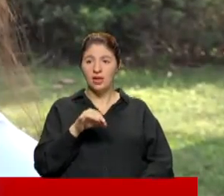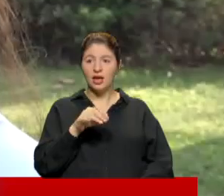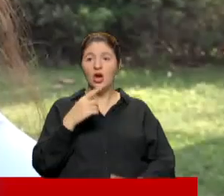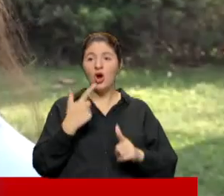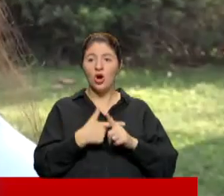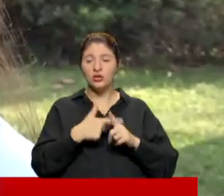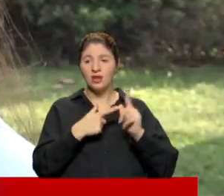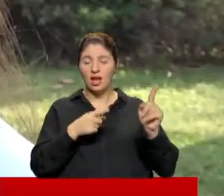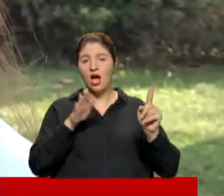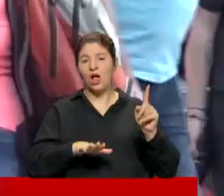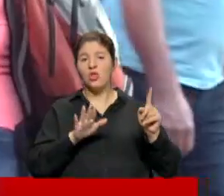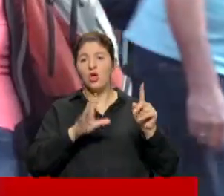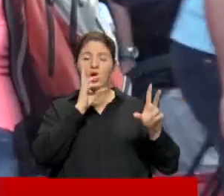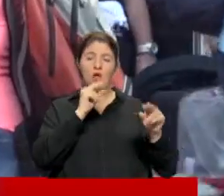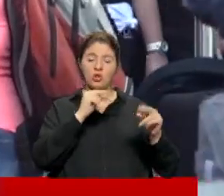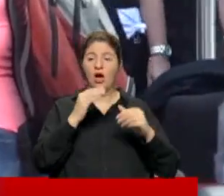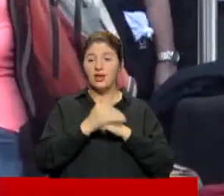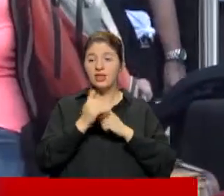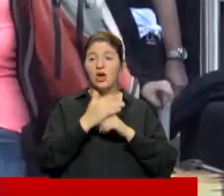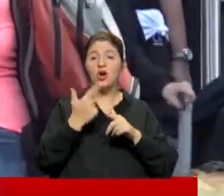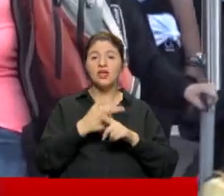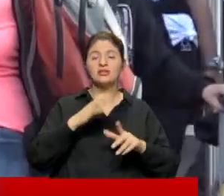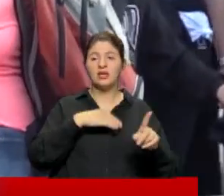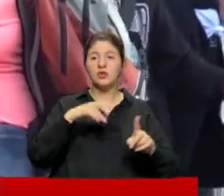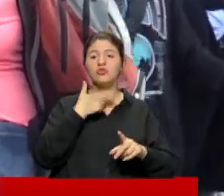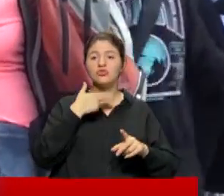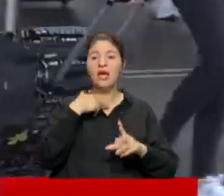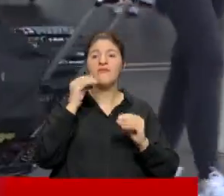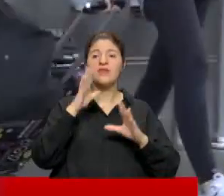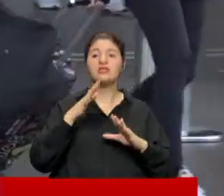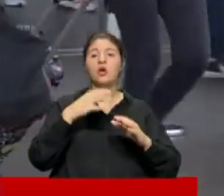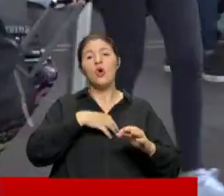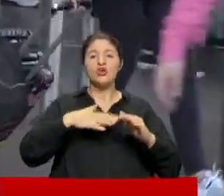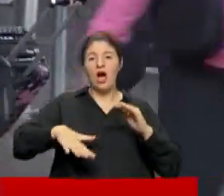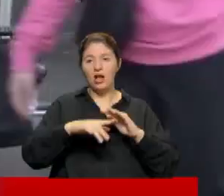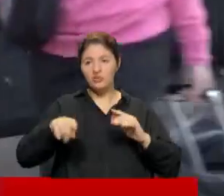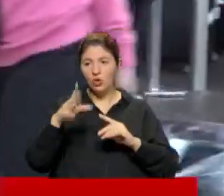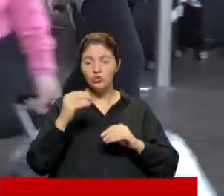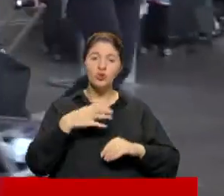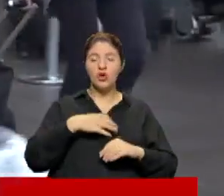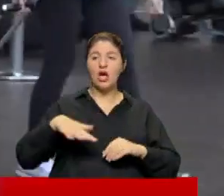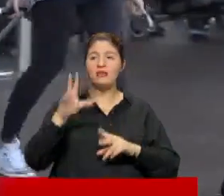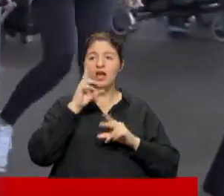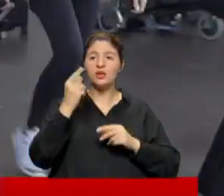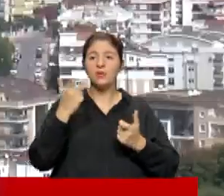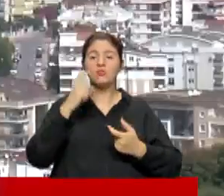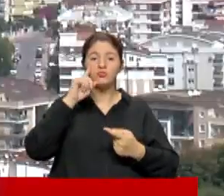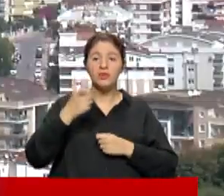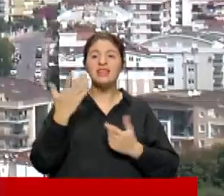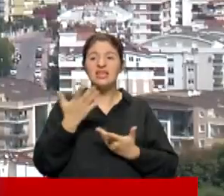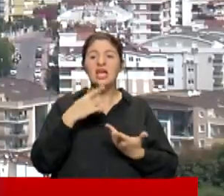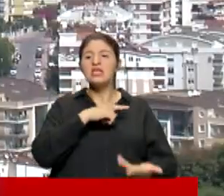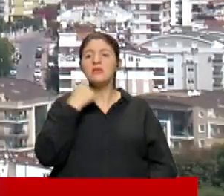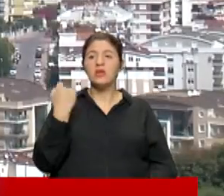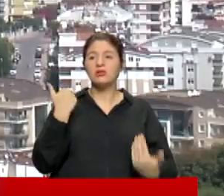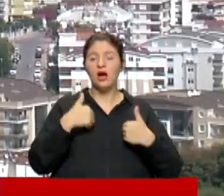şimdi kalıyorlar Antalya'da otel sahipleri Rusların en çok Konya altında olduğunu Konya altında kalacak bir yer bulmanın neredeyse